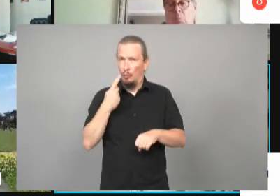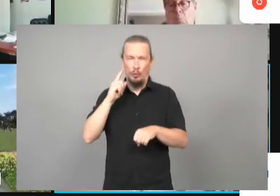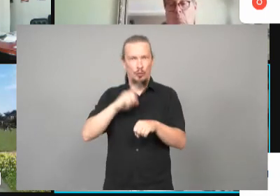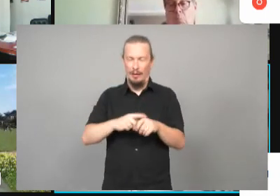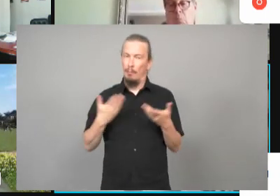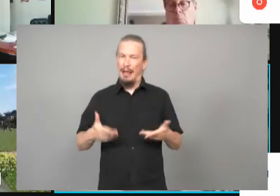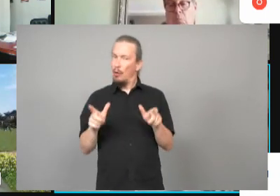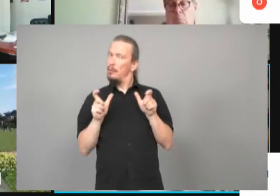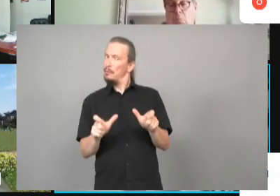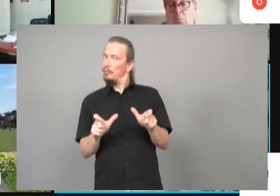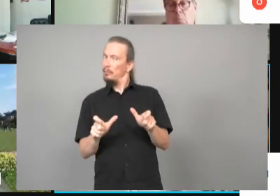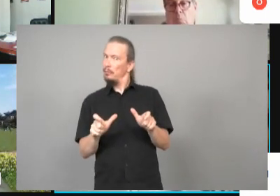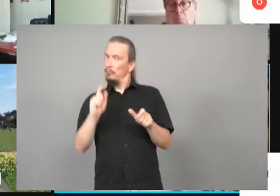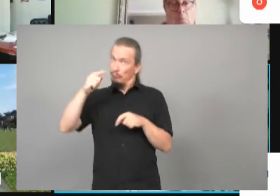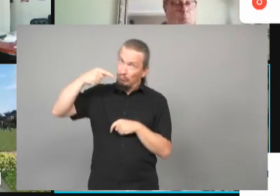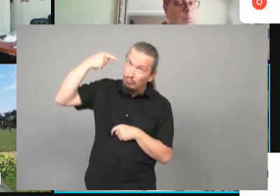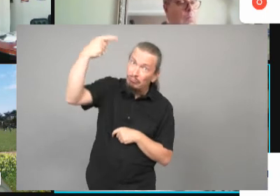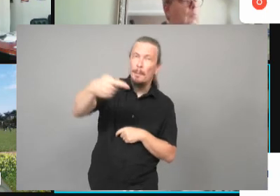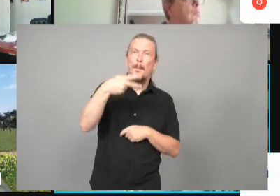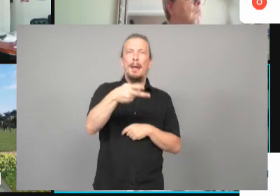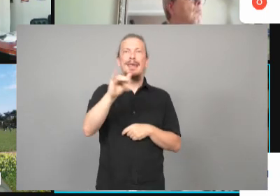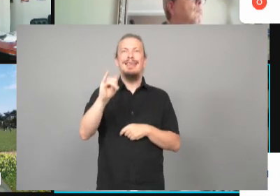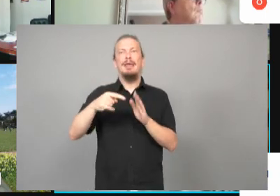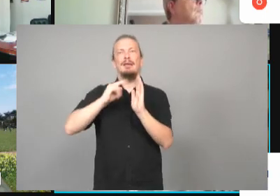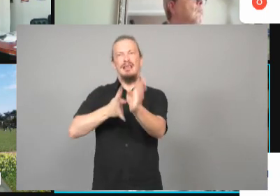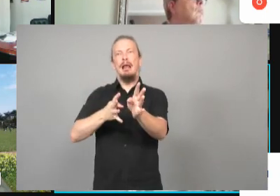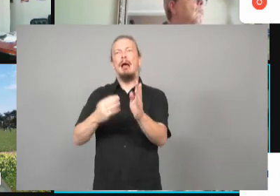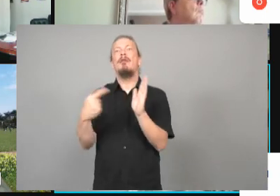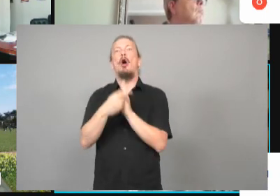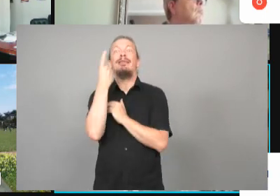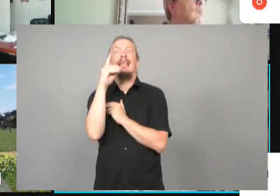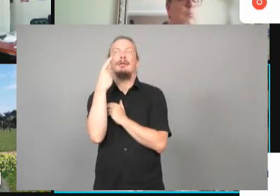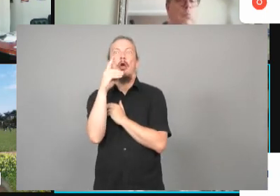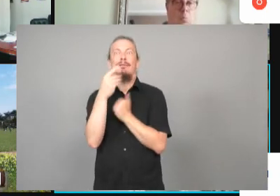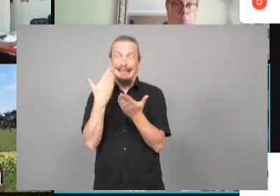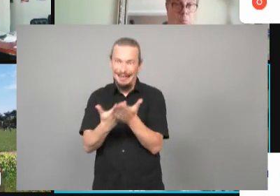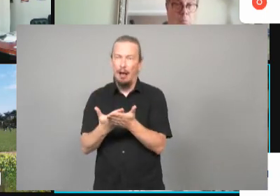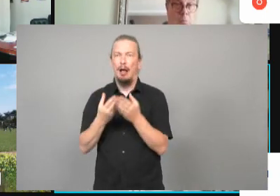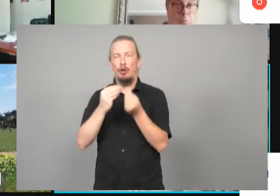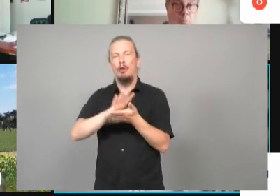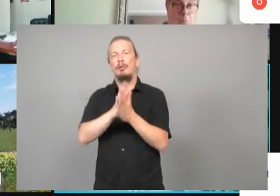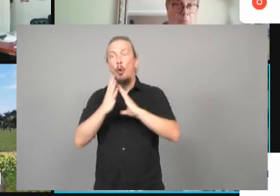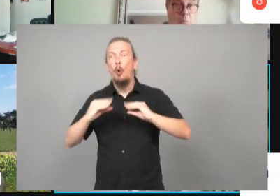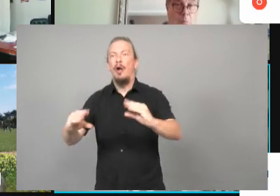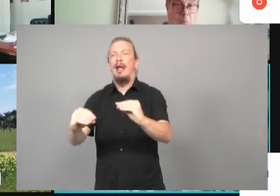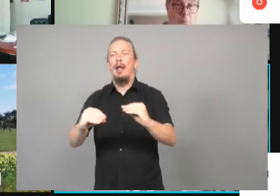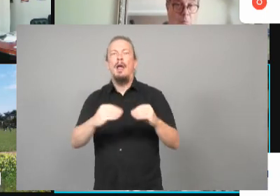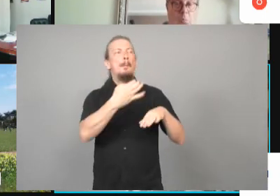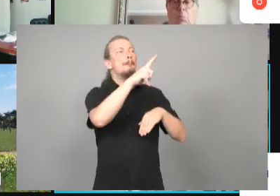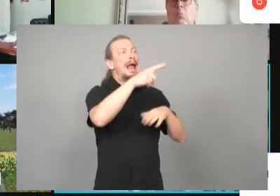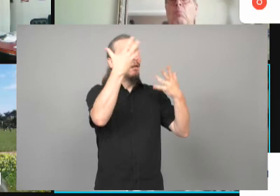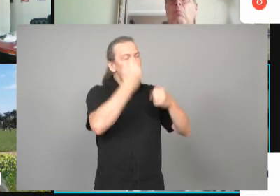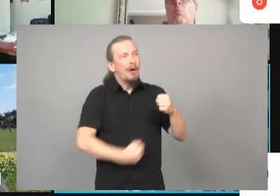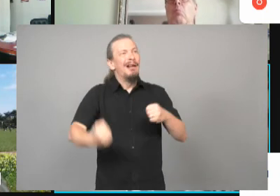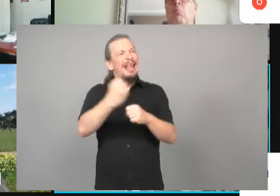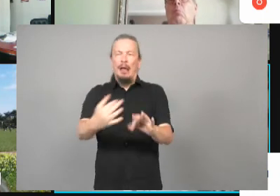jalonnement spécifique. Alors finalement, oui, nous voterons ces délibérations, en espérant, et vous l'avez